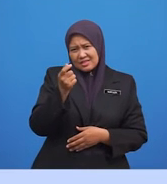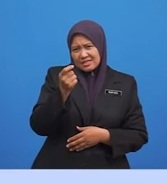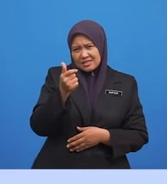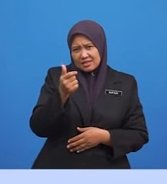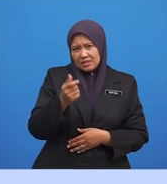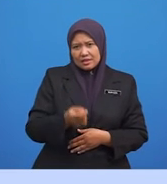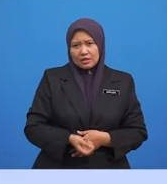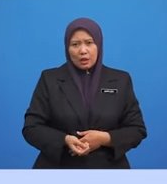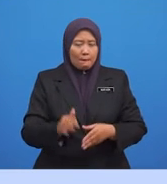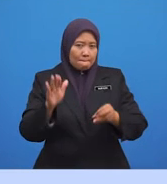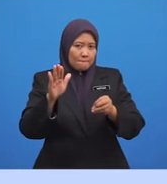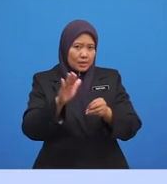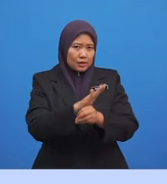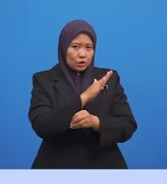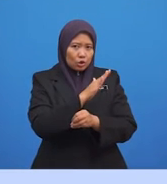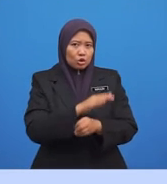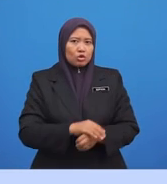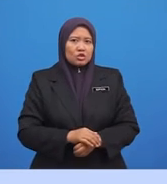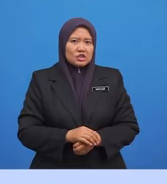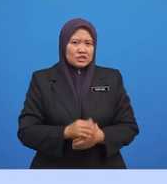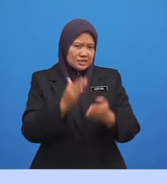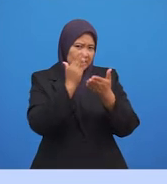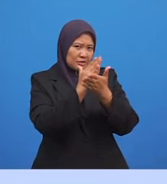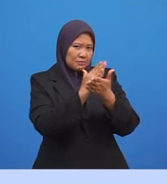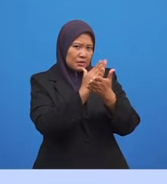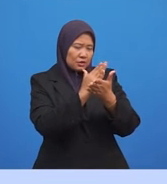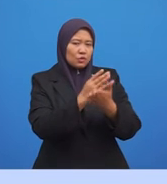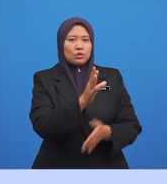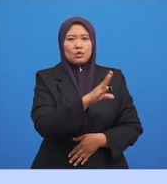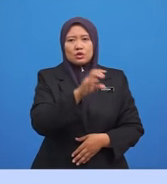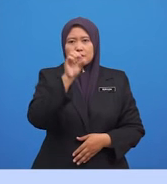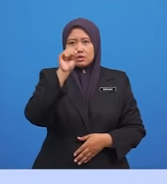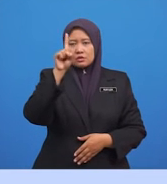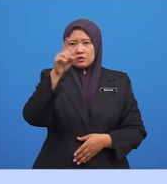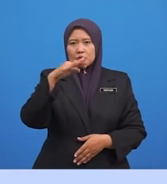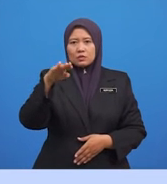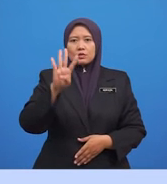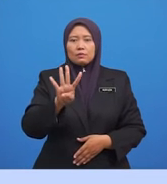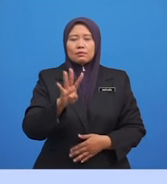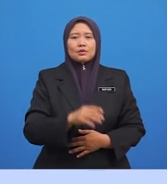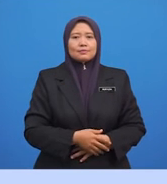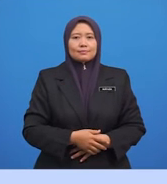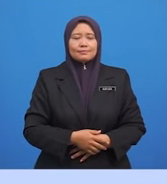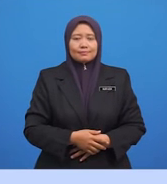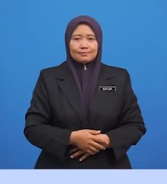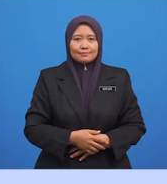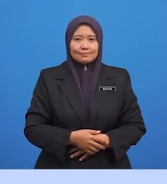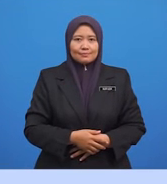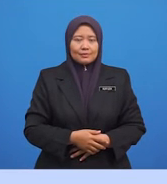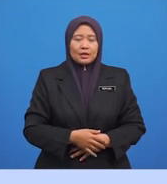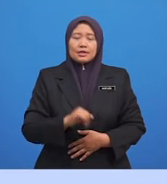sedikit, penuh, separuh, suku.